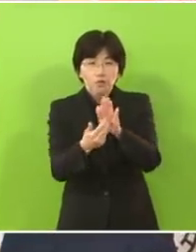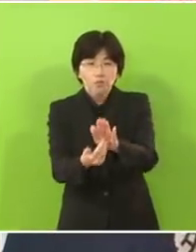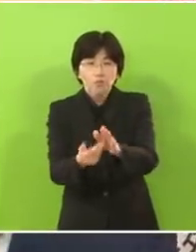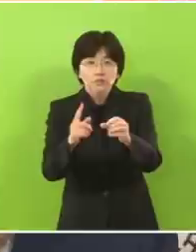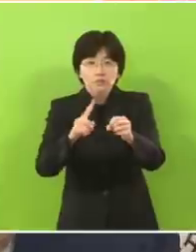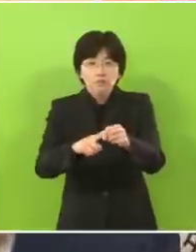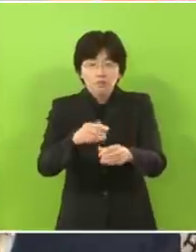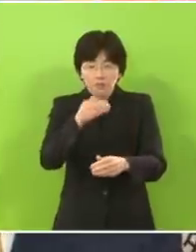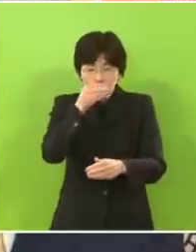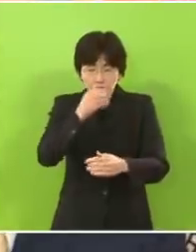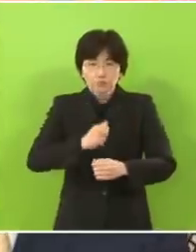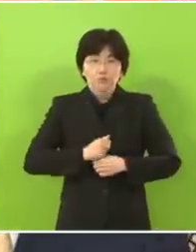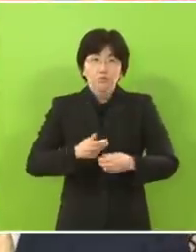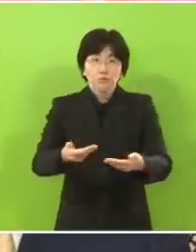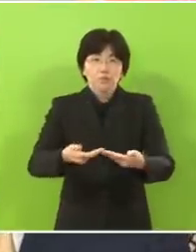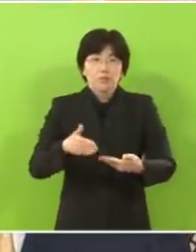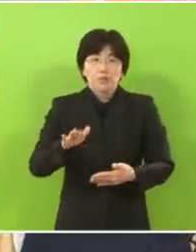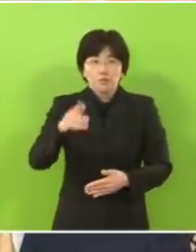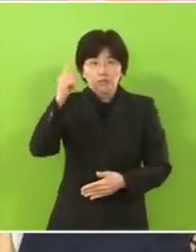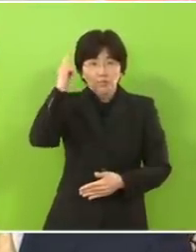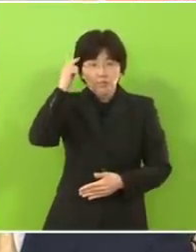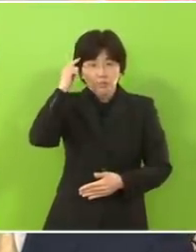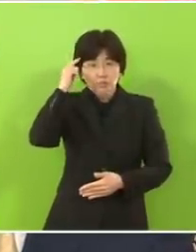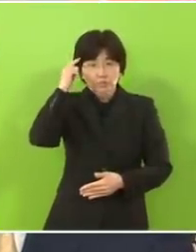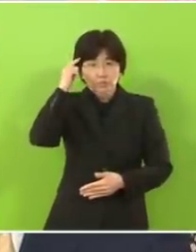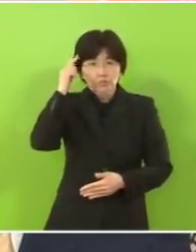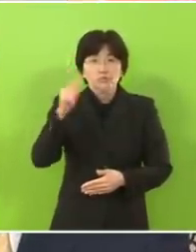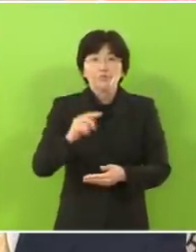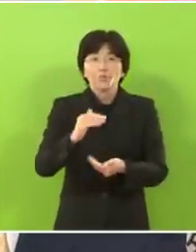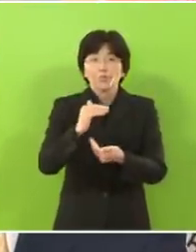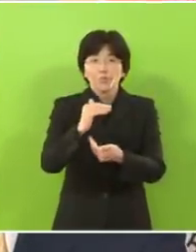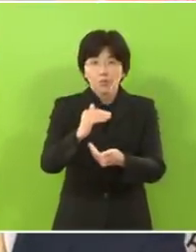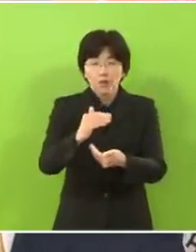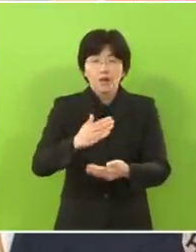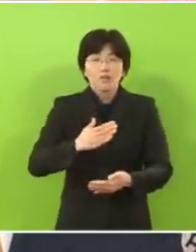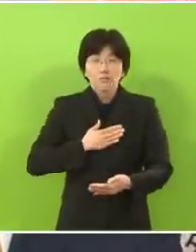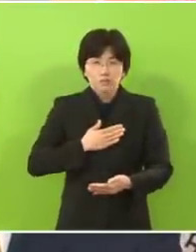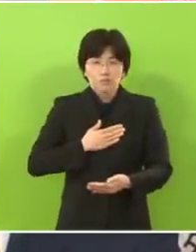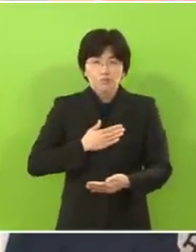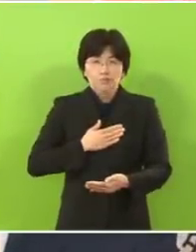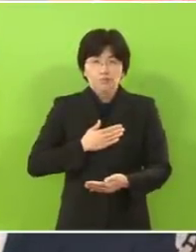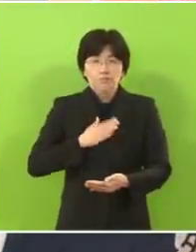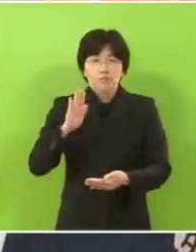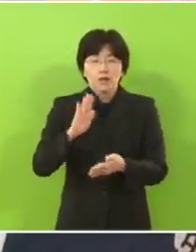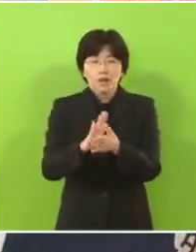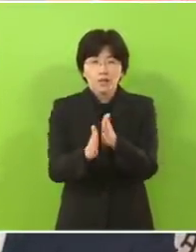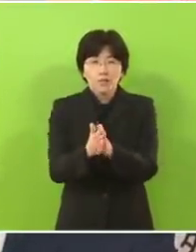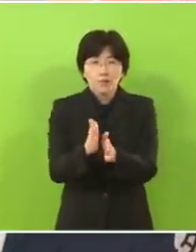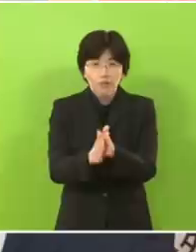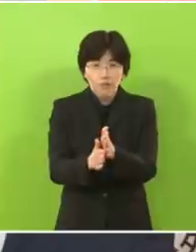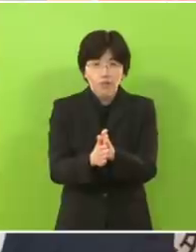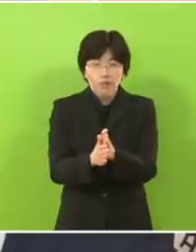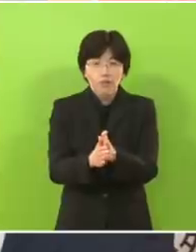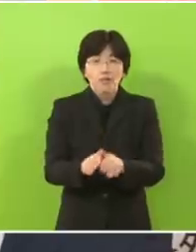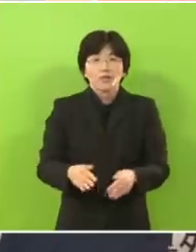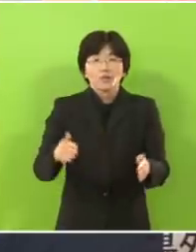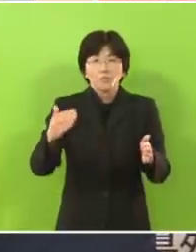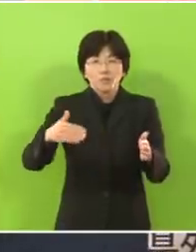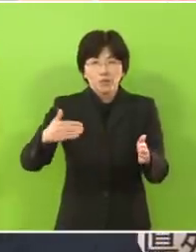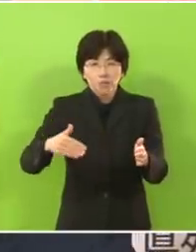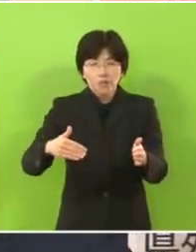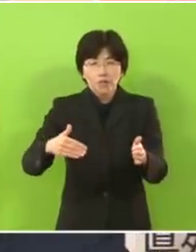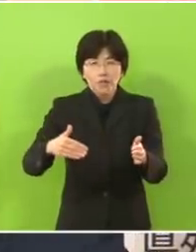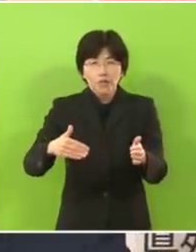もう十分気をつけていただいております進むことは承知の上で改めてまだまだという方が